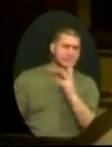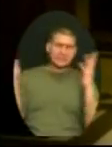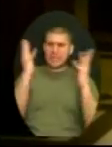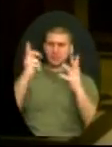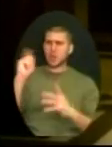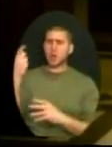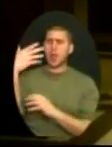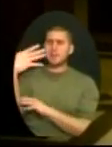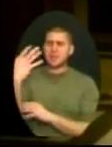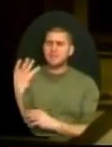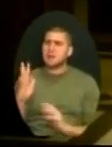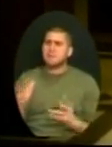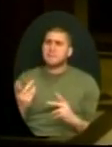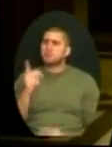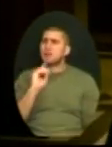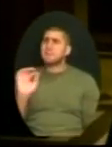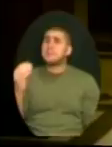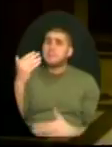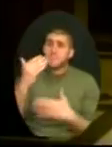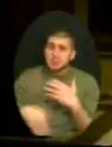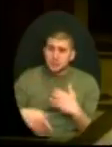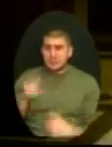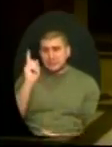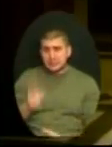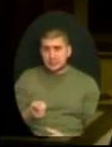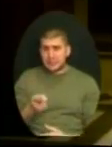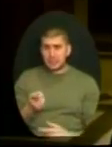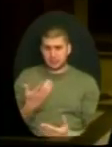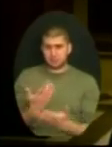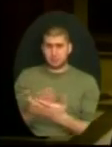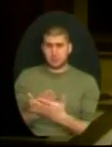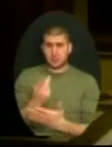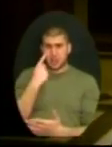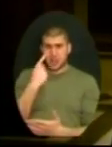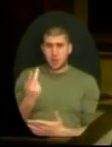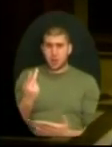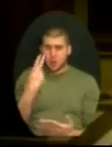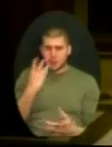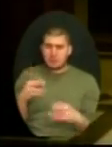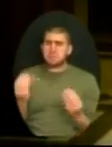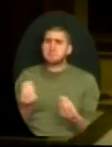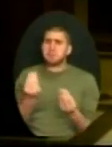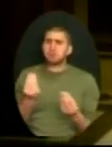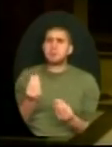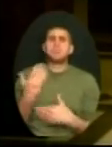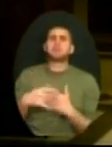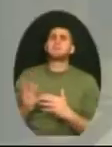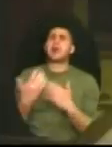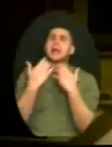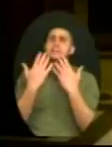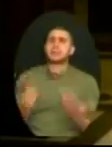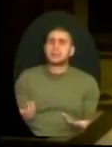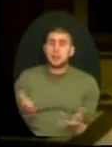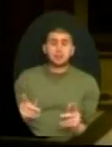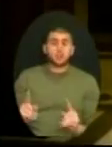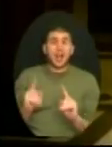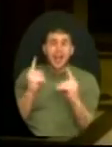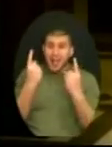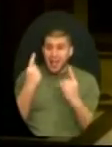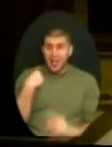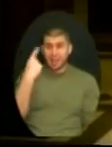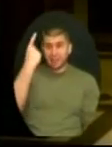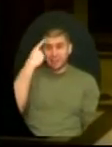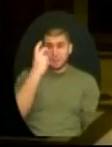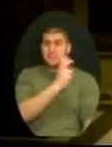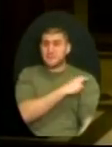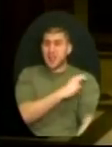כל המדינה, ומה שנקרא, בסוף צריך לבוא עם הצייד, אז חייבים לחזור עם משהו, מה לעשות? אחרת, מה נסביר? מה שקרה,